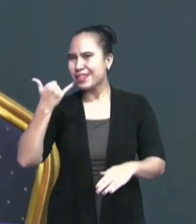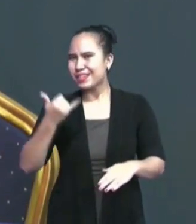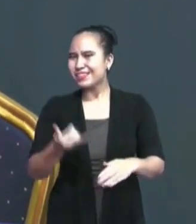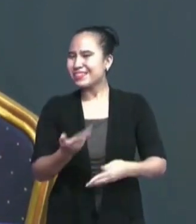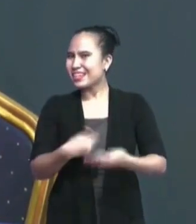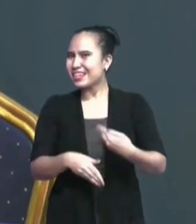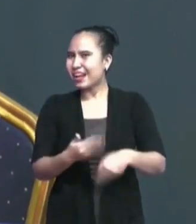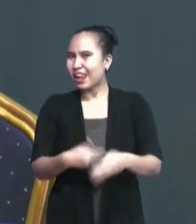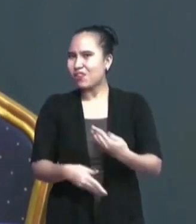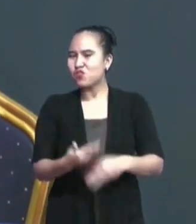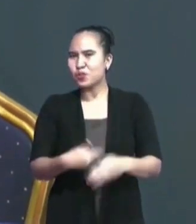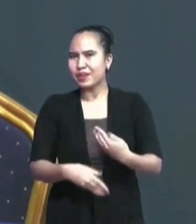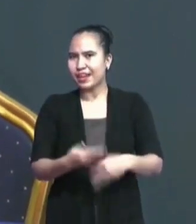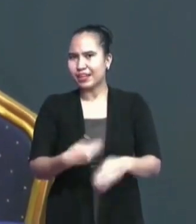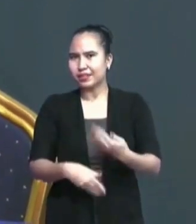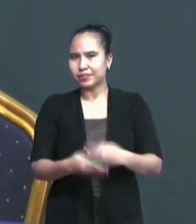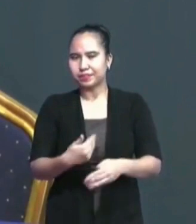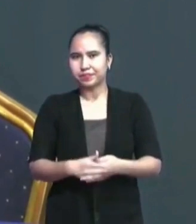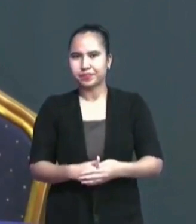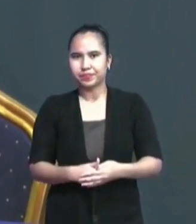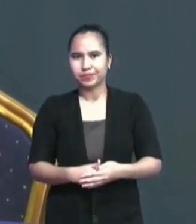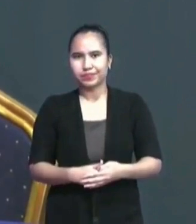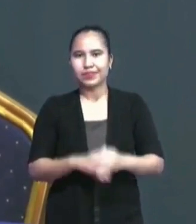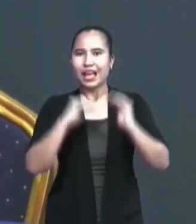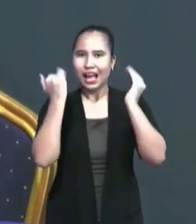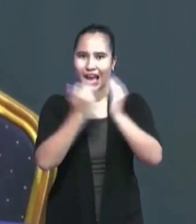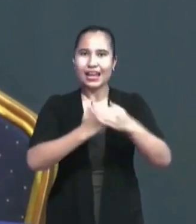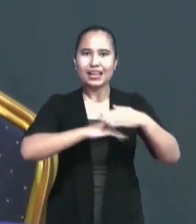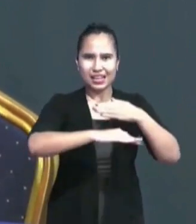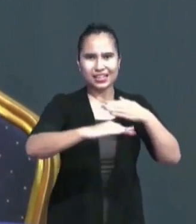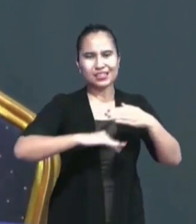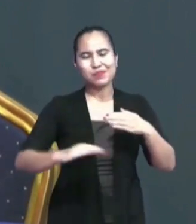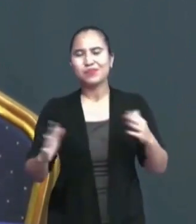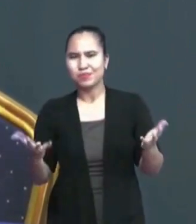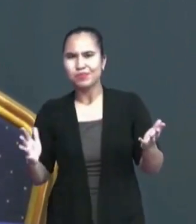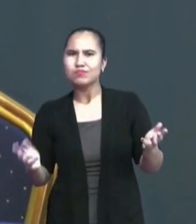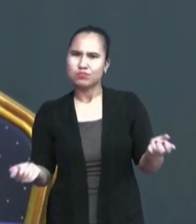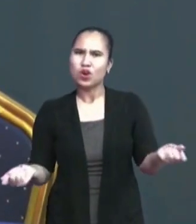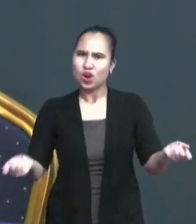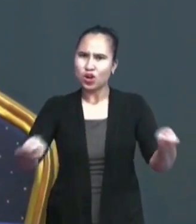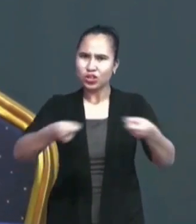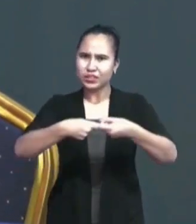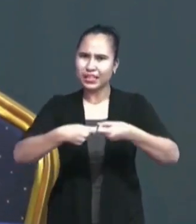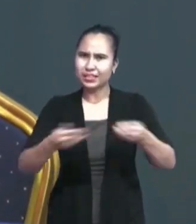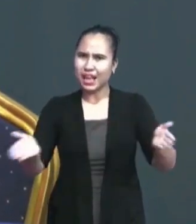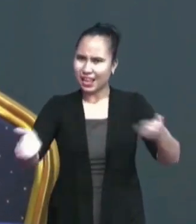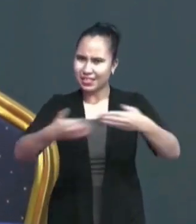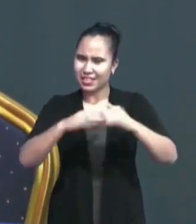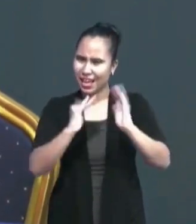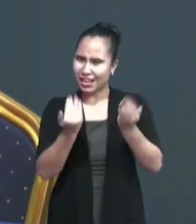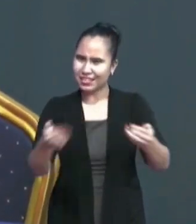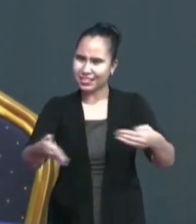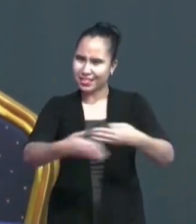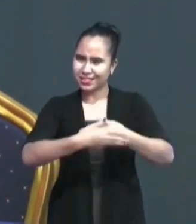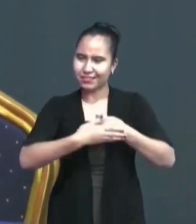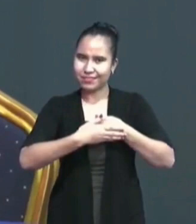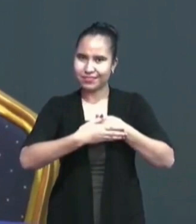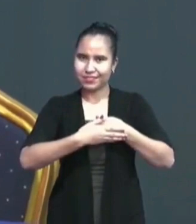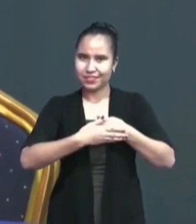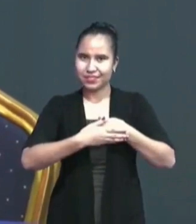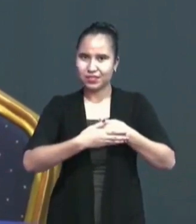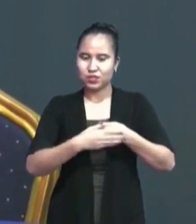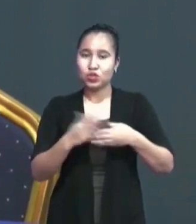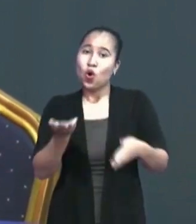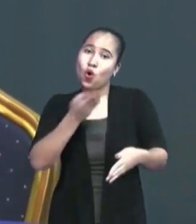Kijkt u, alle landen hebben op dit moment een zekere lockdown voor wat betreft de grenzen. En dan moet je dan ook nog wel ervoor